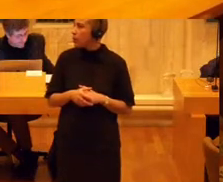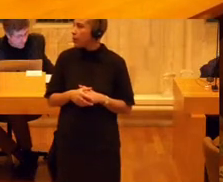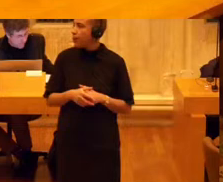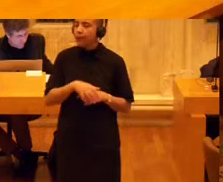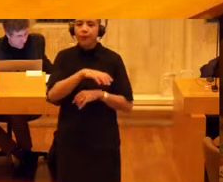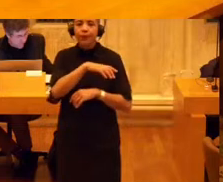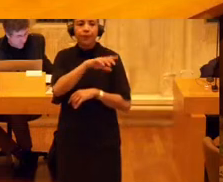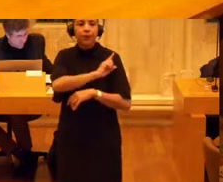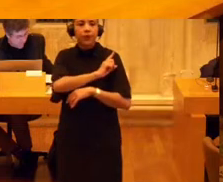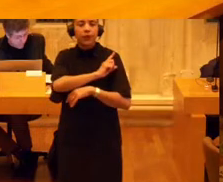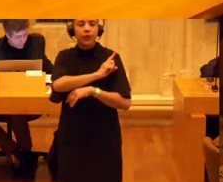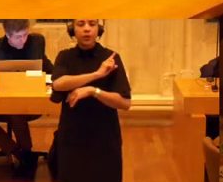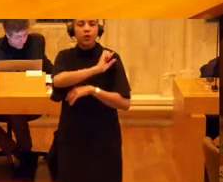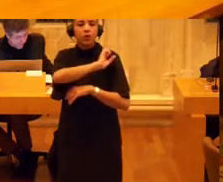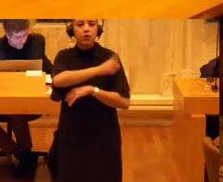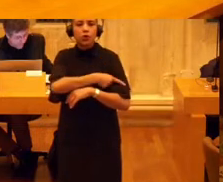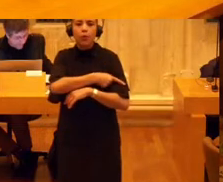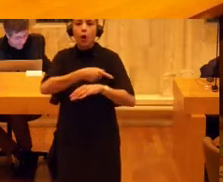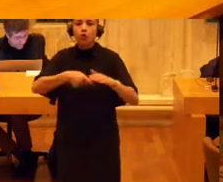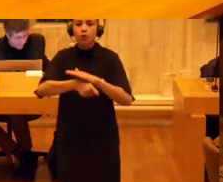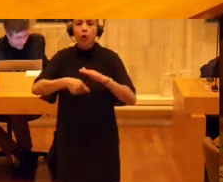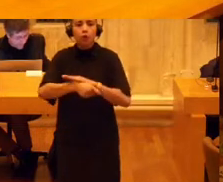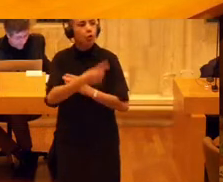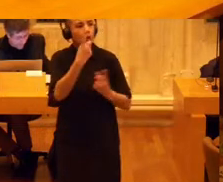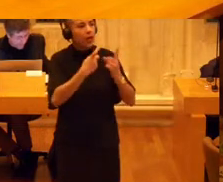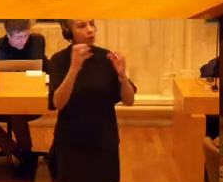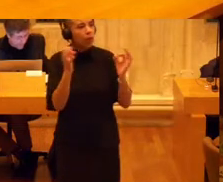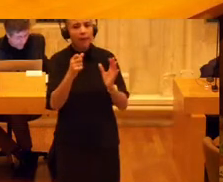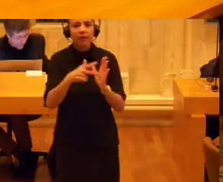Subventions sport, pas de questions, adopté.